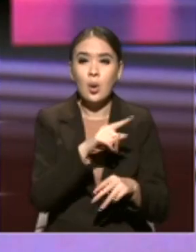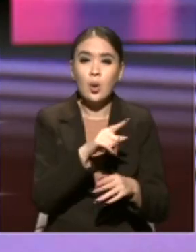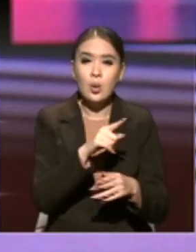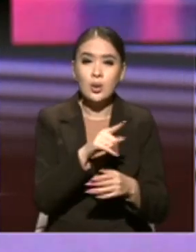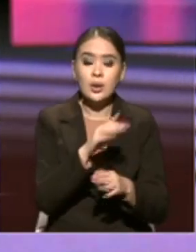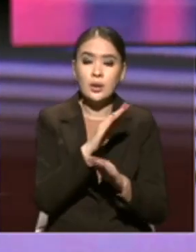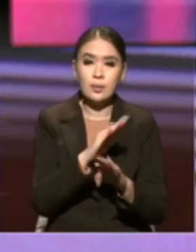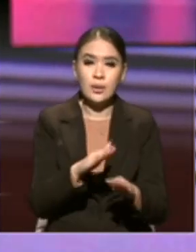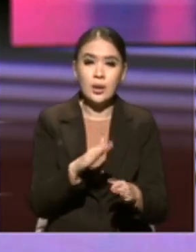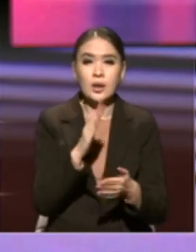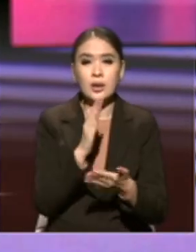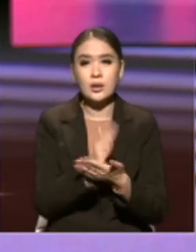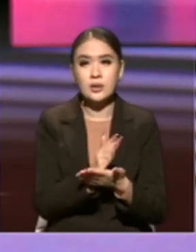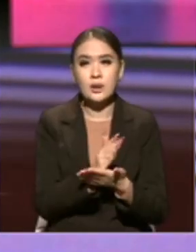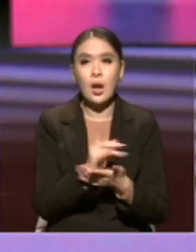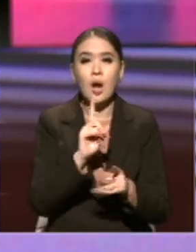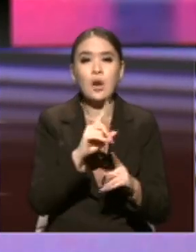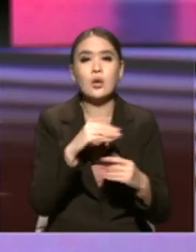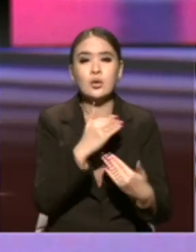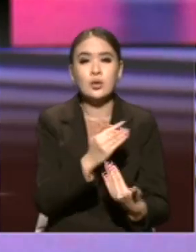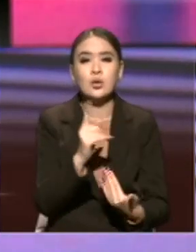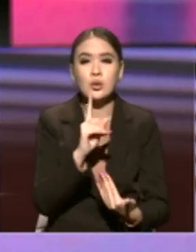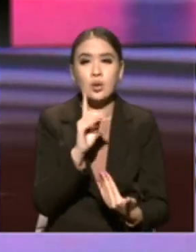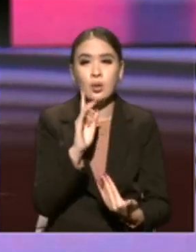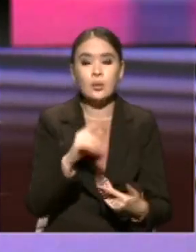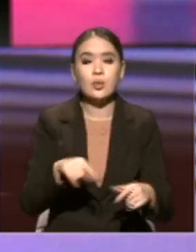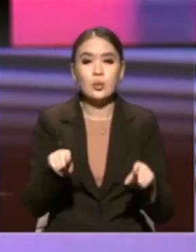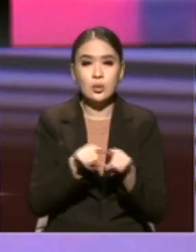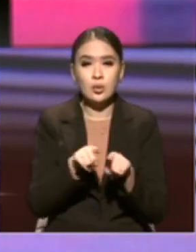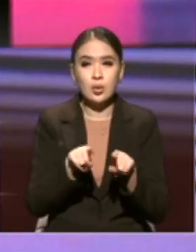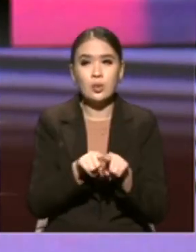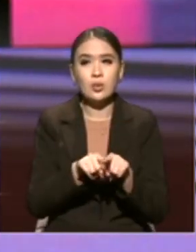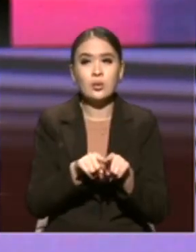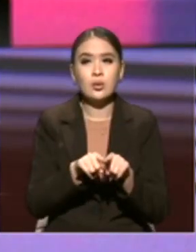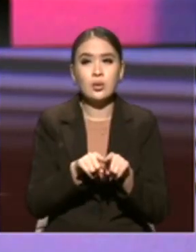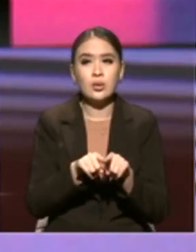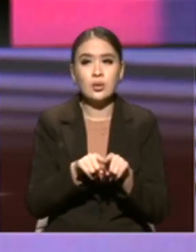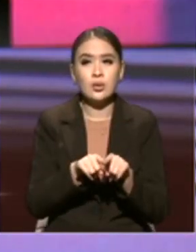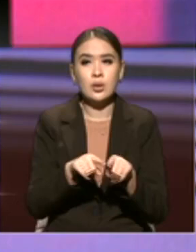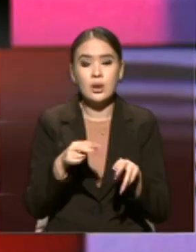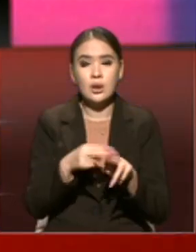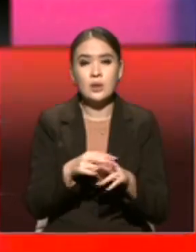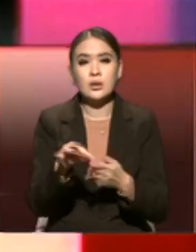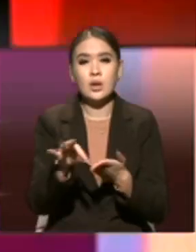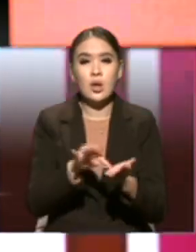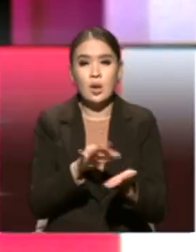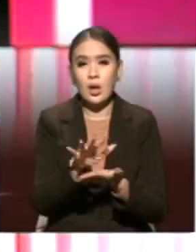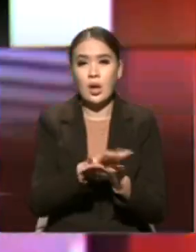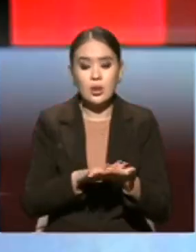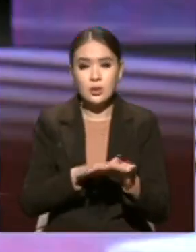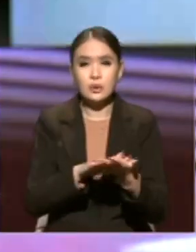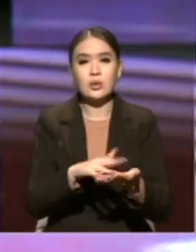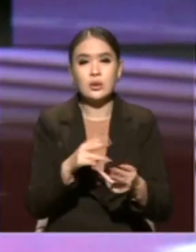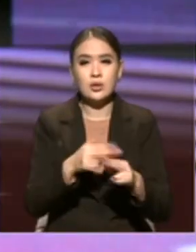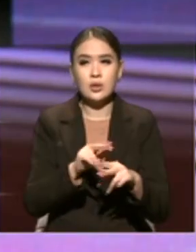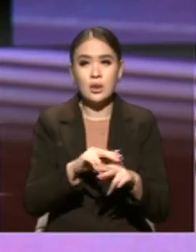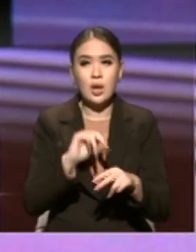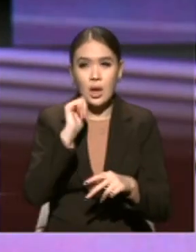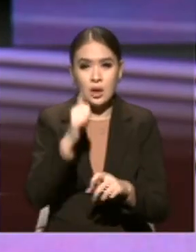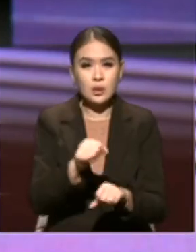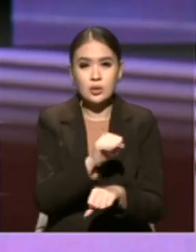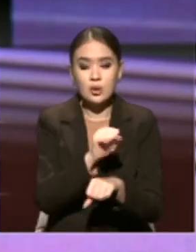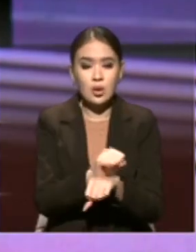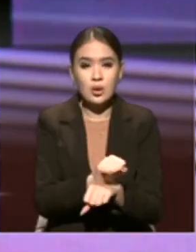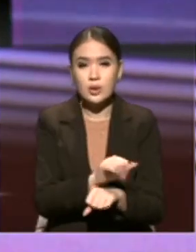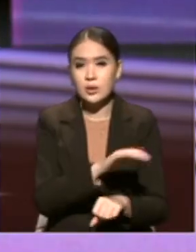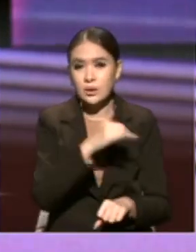деген сияқты. Соны олар болса, жоқ, олармен де біз жұмыс жүргізіп жатырмыз. Ол енді бірден мінекей арыз жазды, ол міне ертең тоқтатады деген